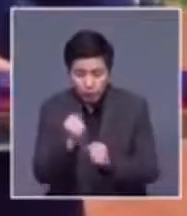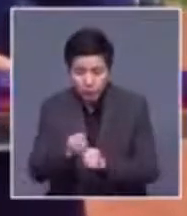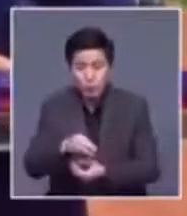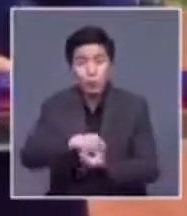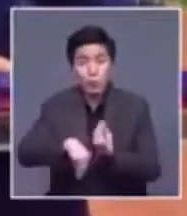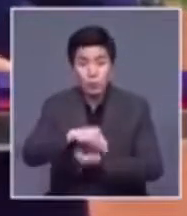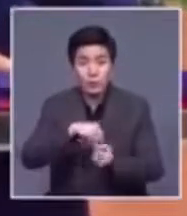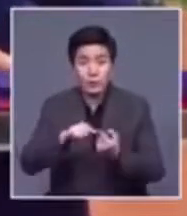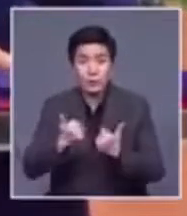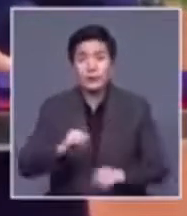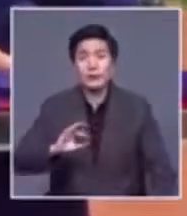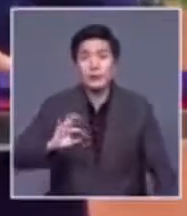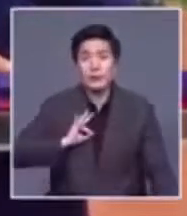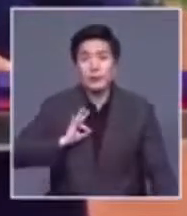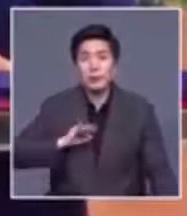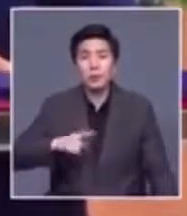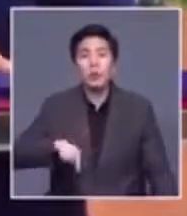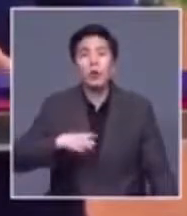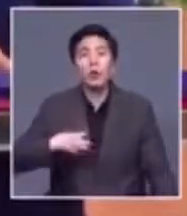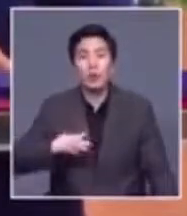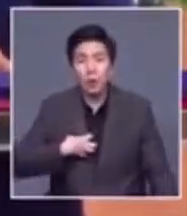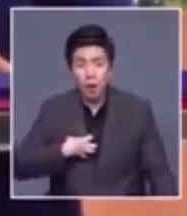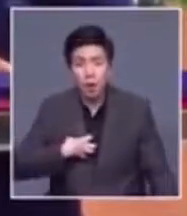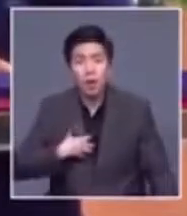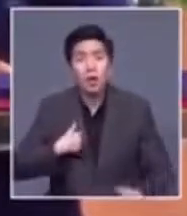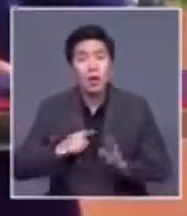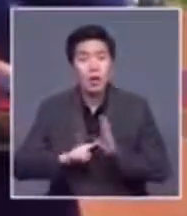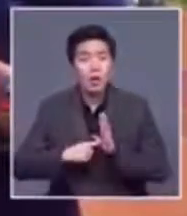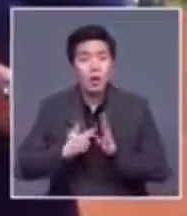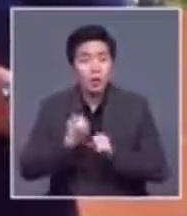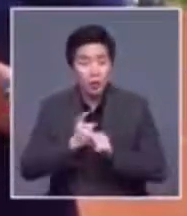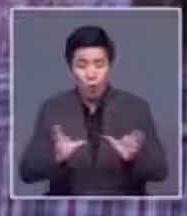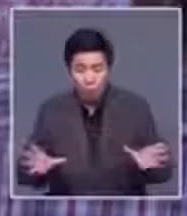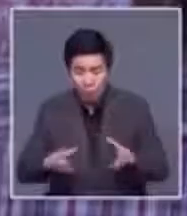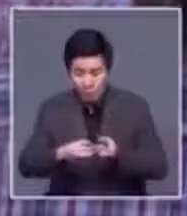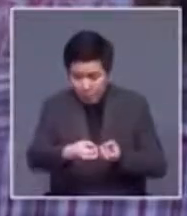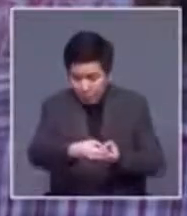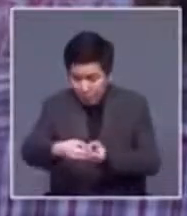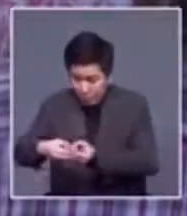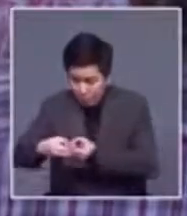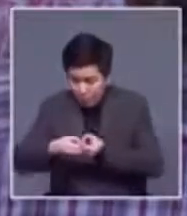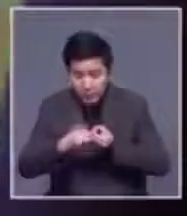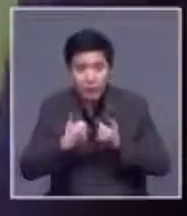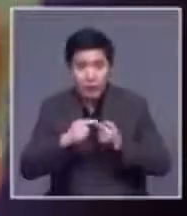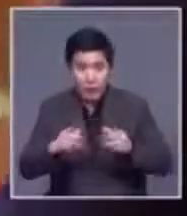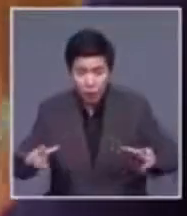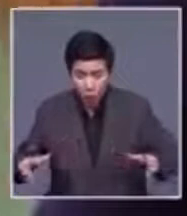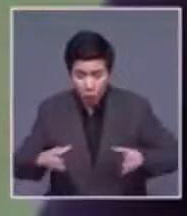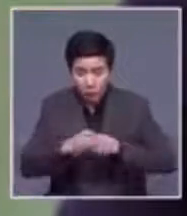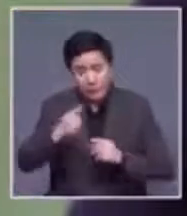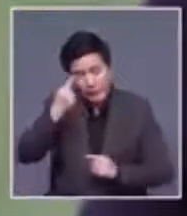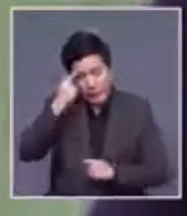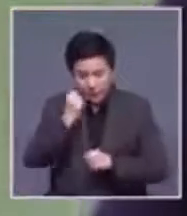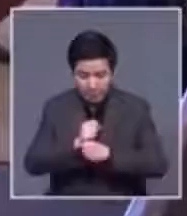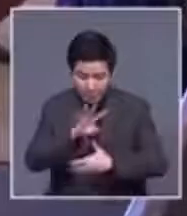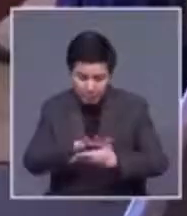ที่สมาชิกสหกรณ์ต้องการนั่นคือก็ตั้งแต่การรวมหุ้นนะคะมารวมกันการรวมกันคิดรวมกันทำการว